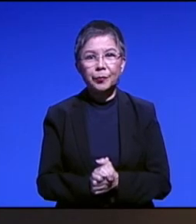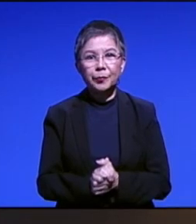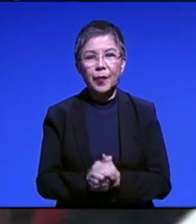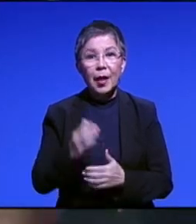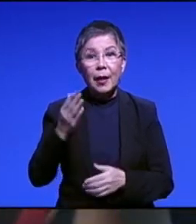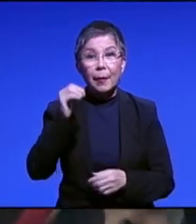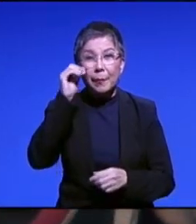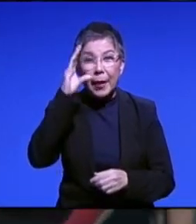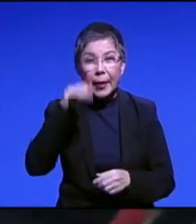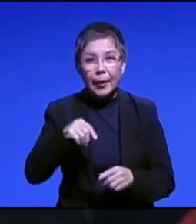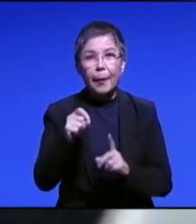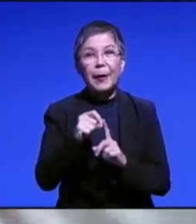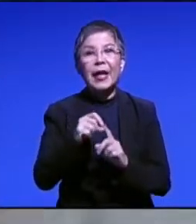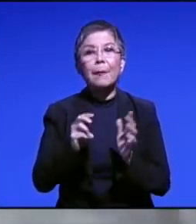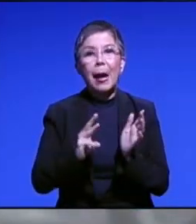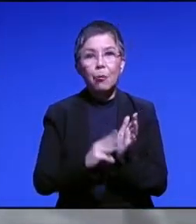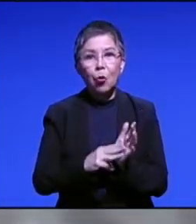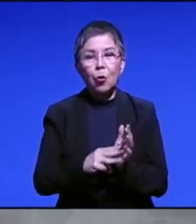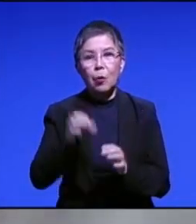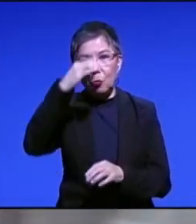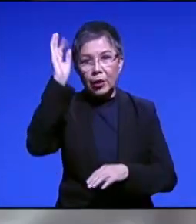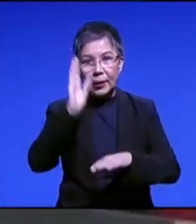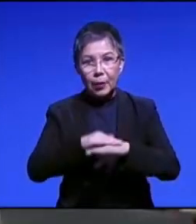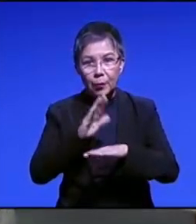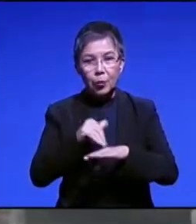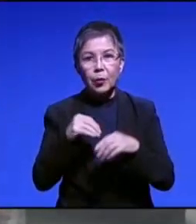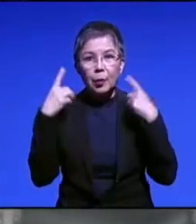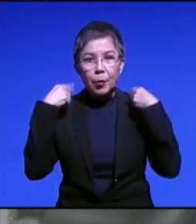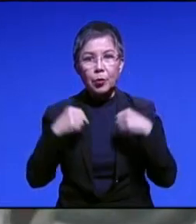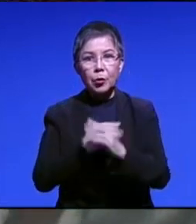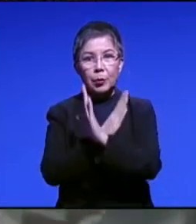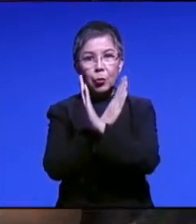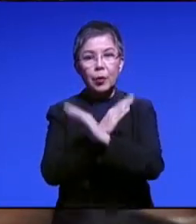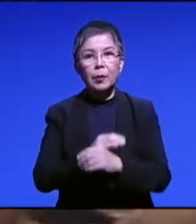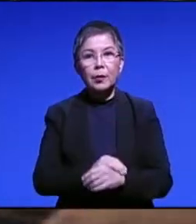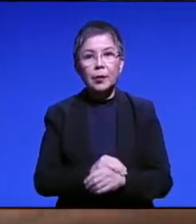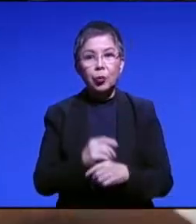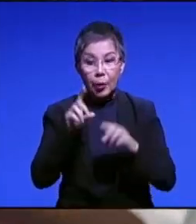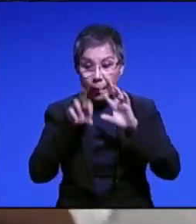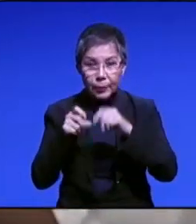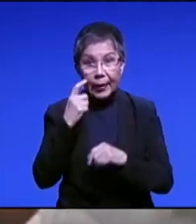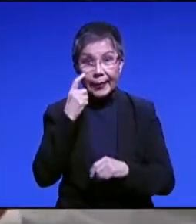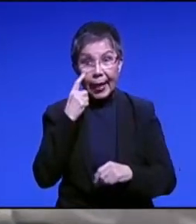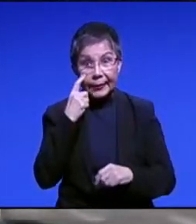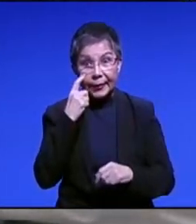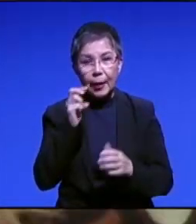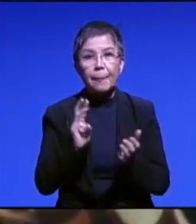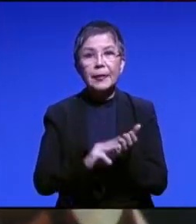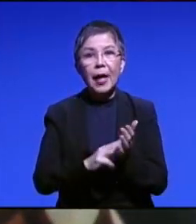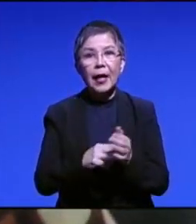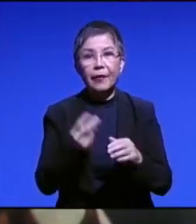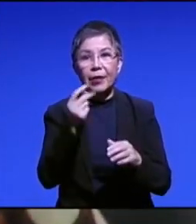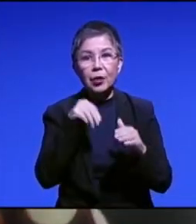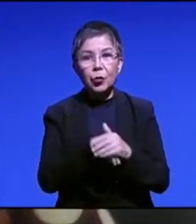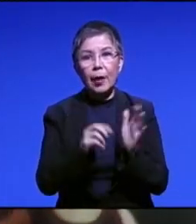Senin pagi tadi, penyanyi Pinkan Mambo memenuhi panggilan penyidik Ditreskrim Sus Polda Jawa Timur untuk diperiksa sebagai saksi kasus